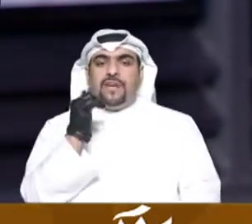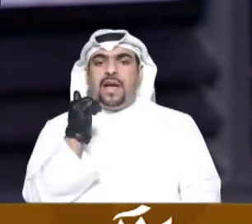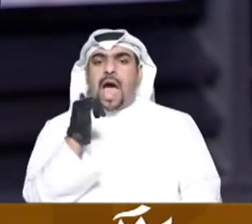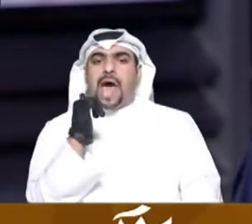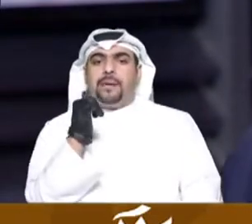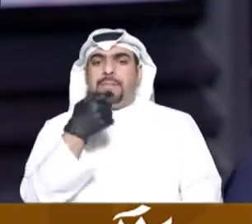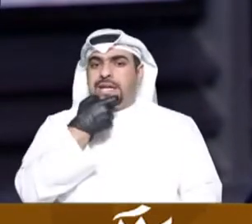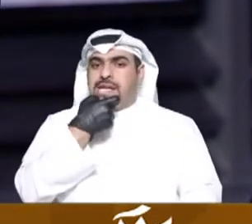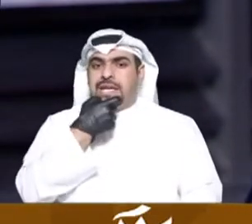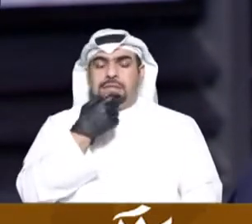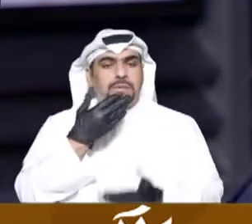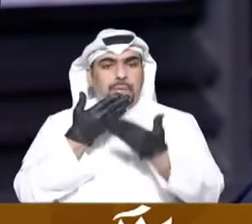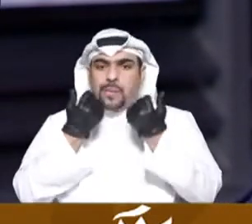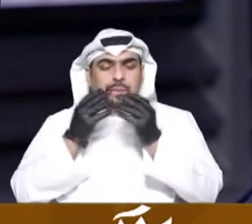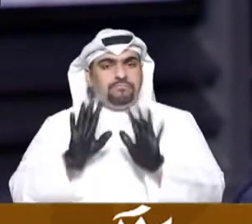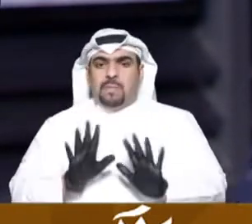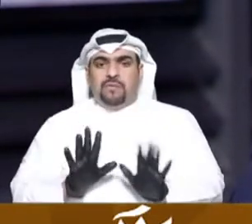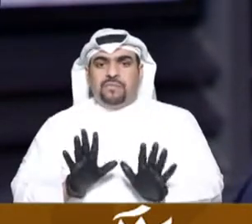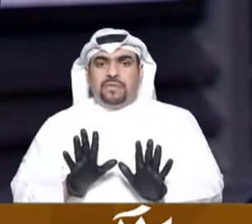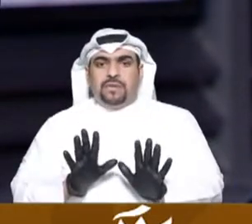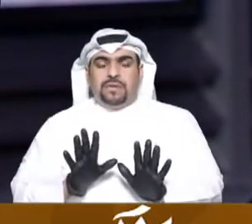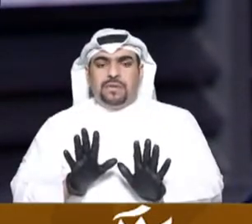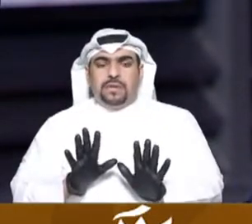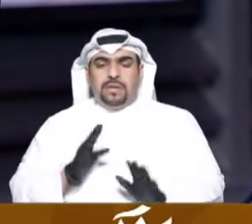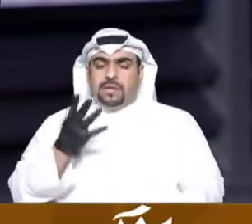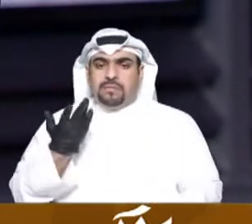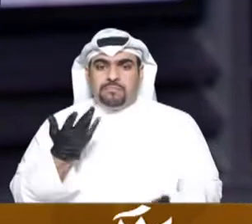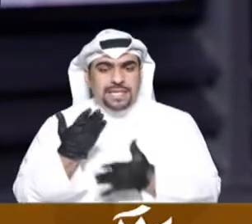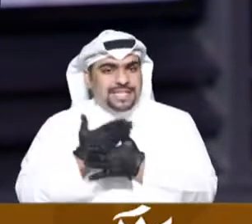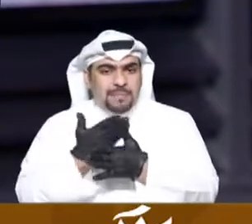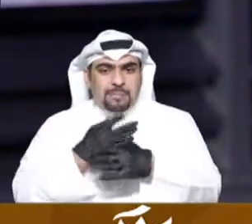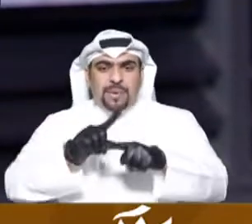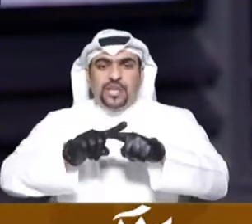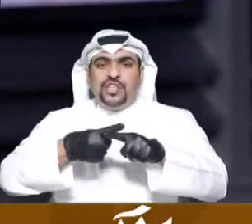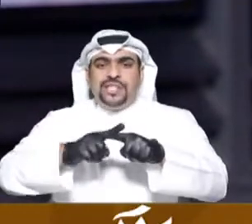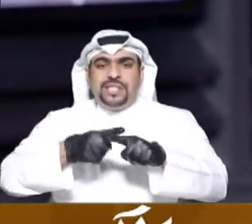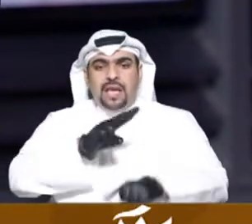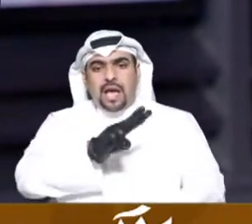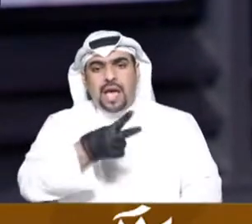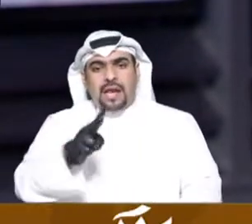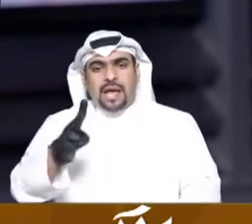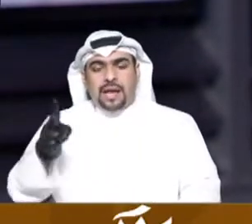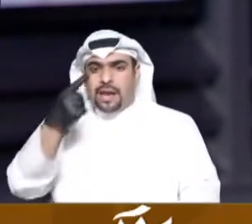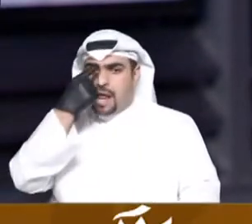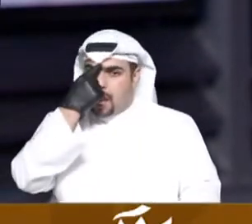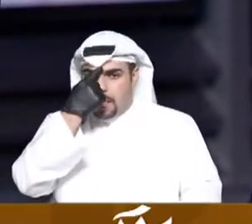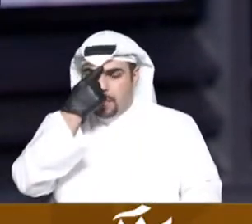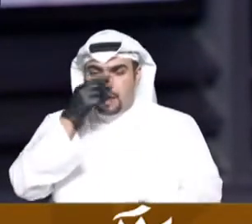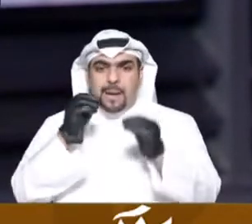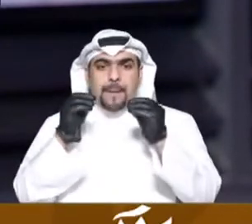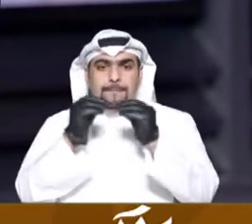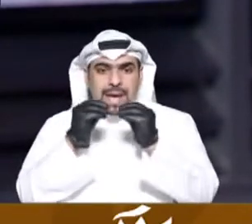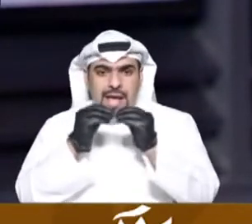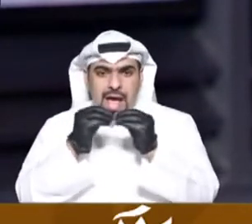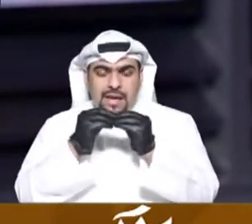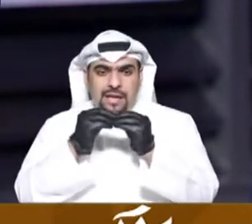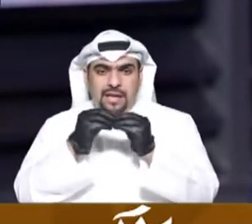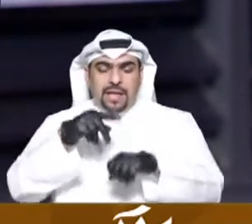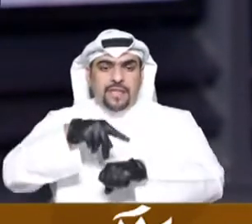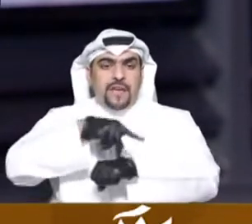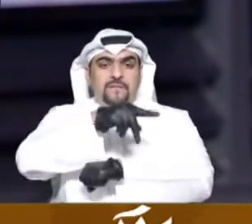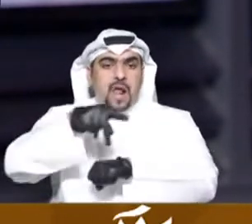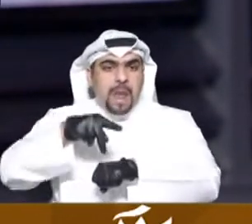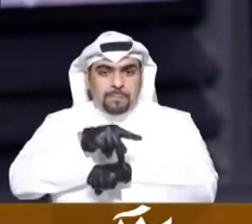اكثر يعني كان ويانا يعني ناس مختصين في الاردو، في البنغالي، في الهندي، قاعد نوصل رسائل